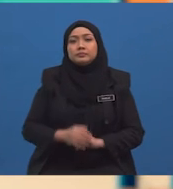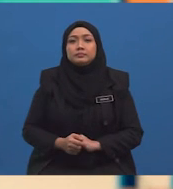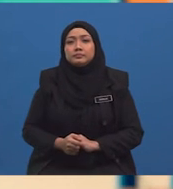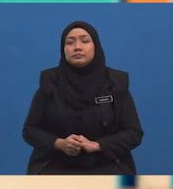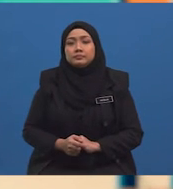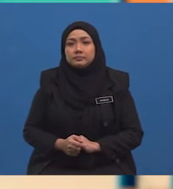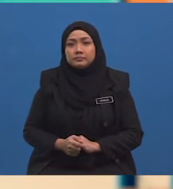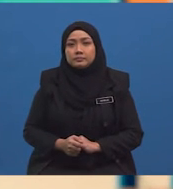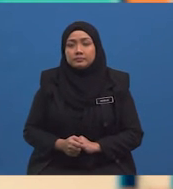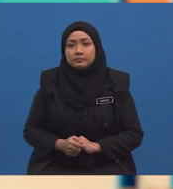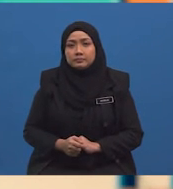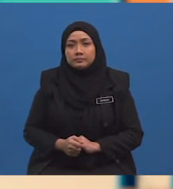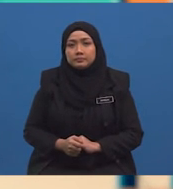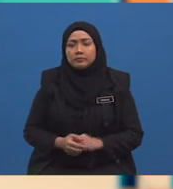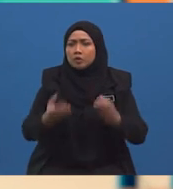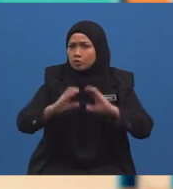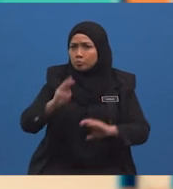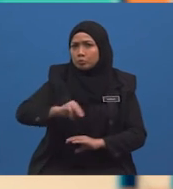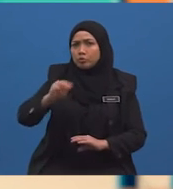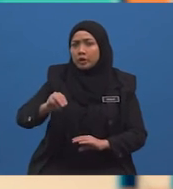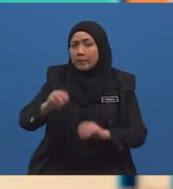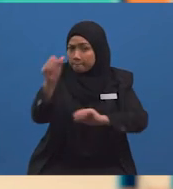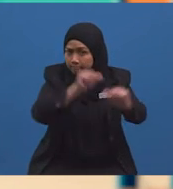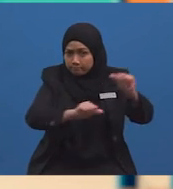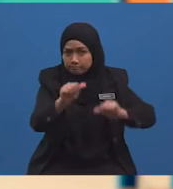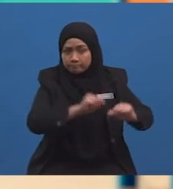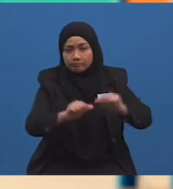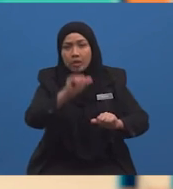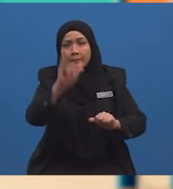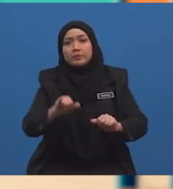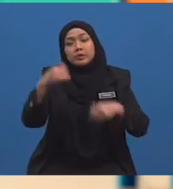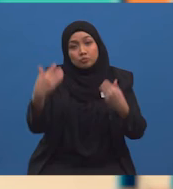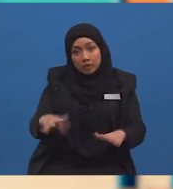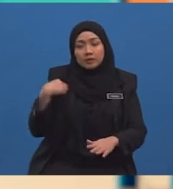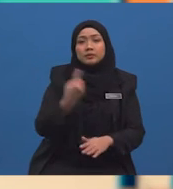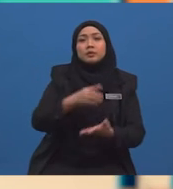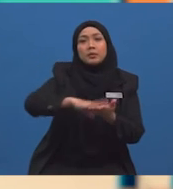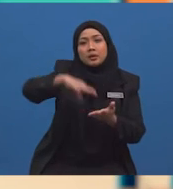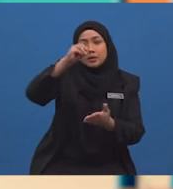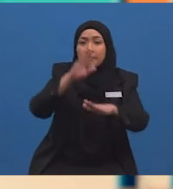Jelas tak murid-murid? Cuba murid-murid aplikasikan apa yang dipelajari pada hari ini.